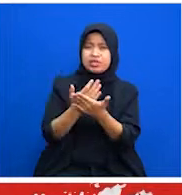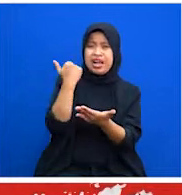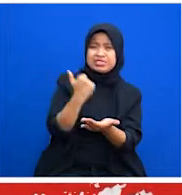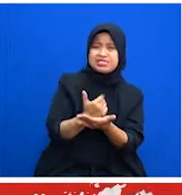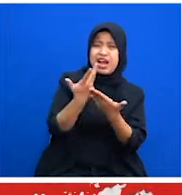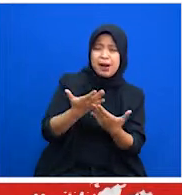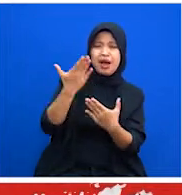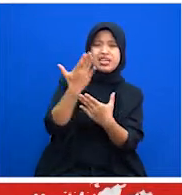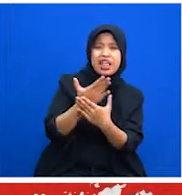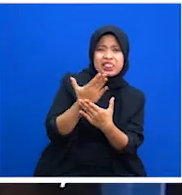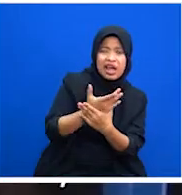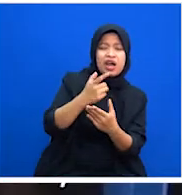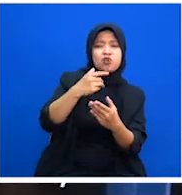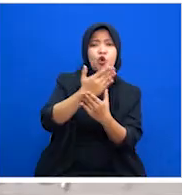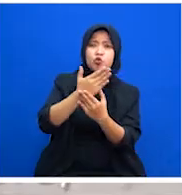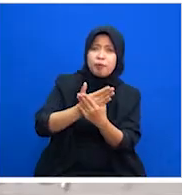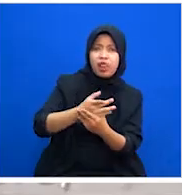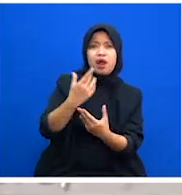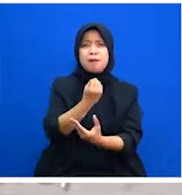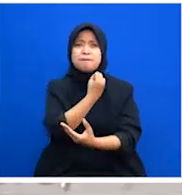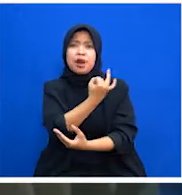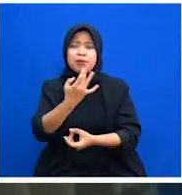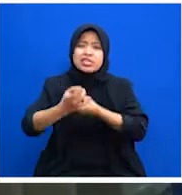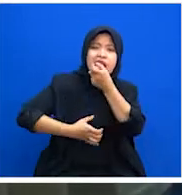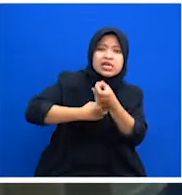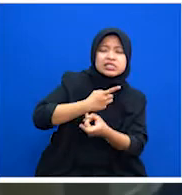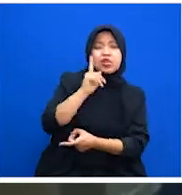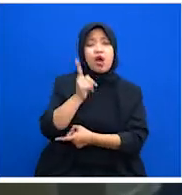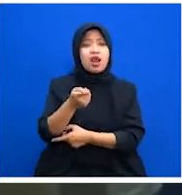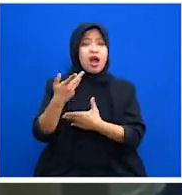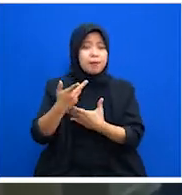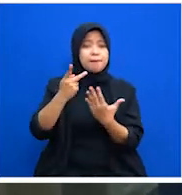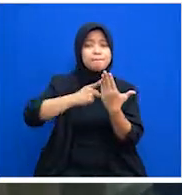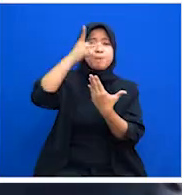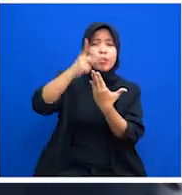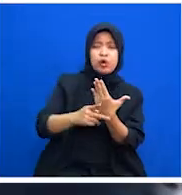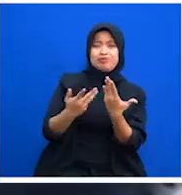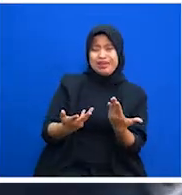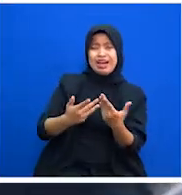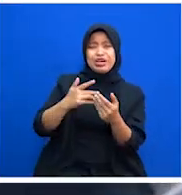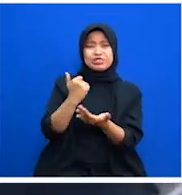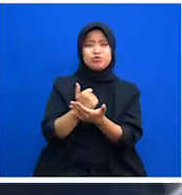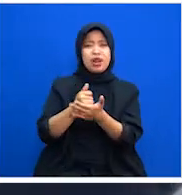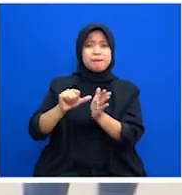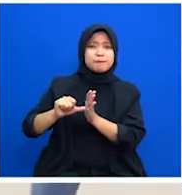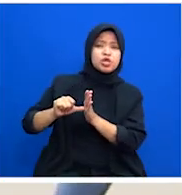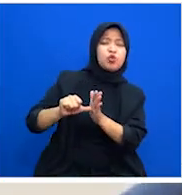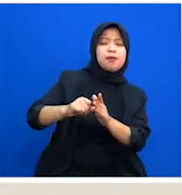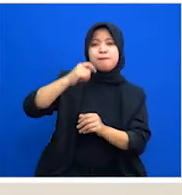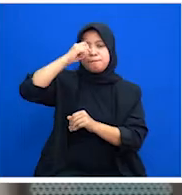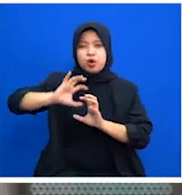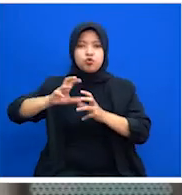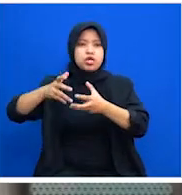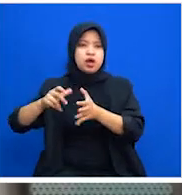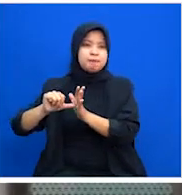dalam dokumen yang sama telah dijelaskan di beberapa halaman selanjutnya bahwa program tersebut merupakan bantuan dari Bank Dunia